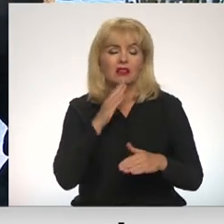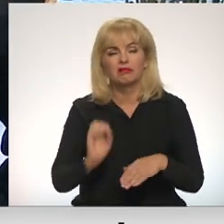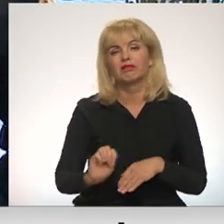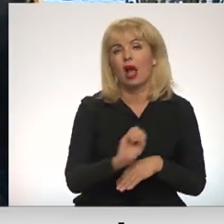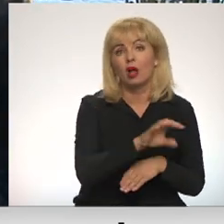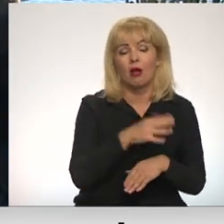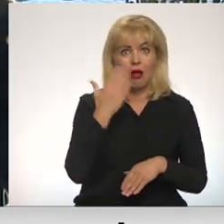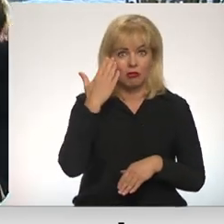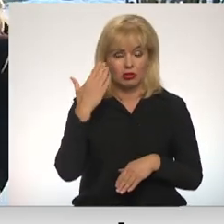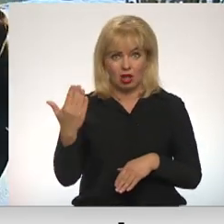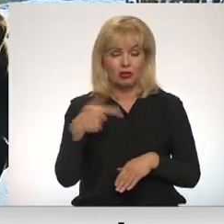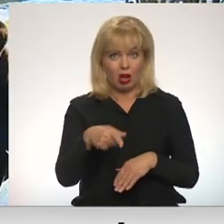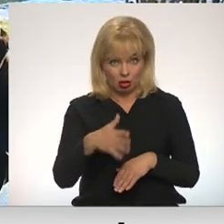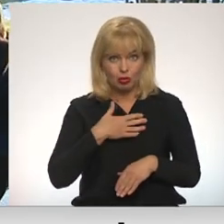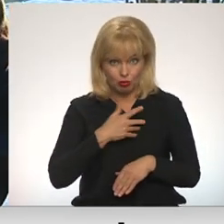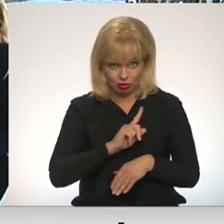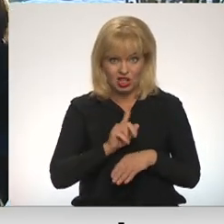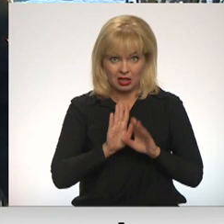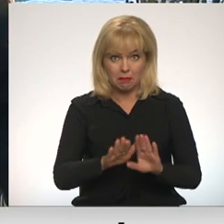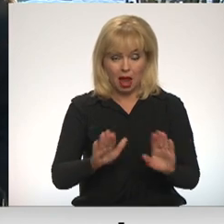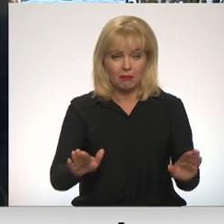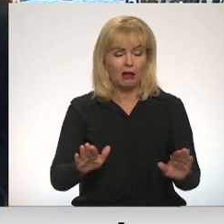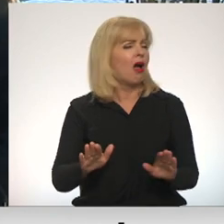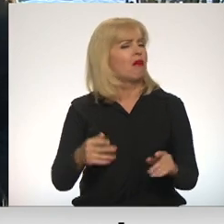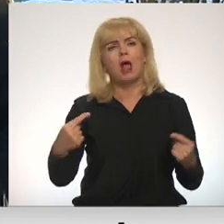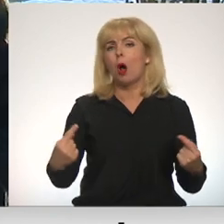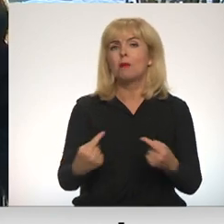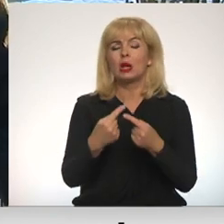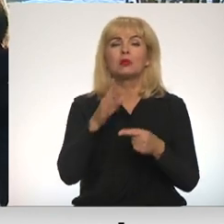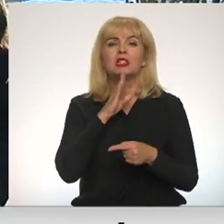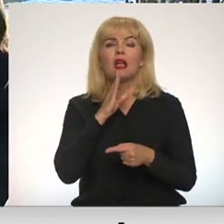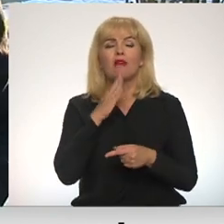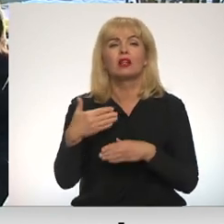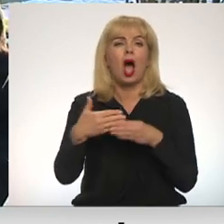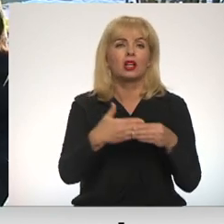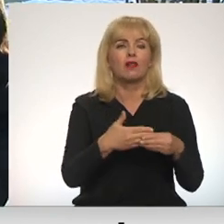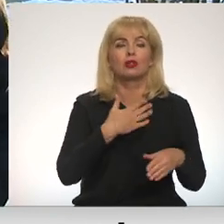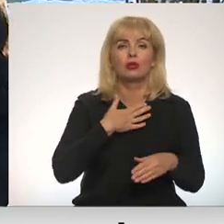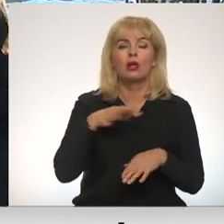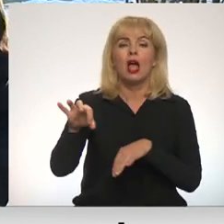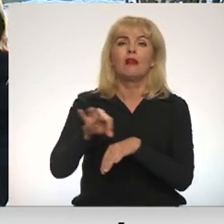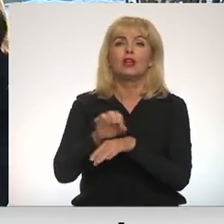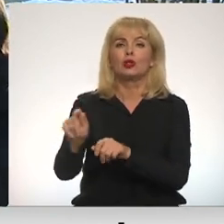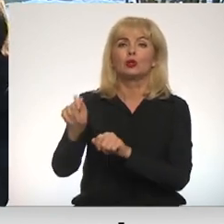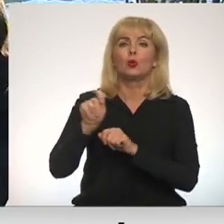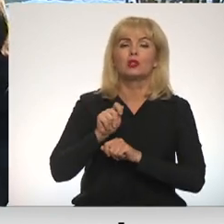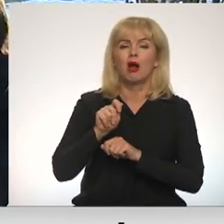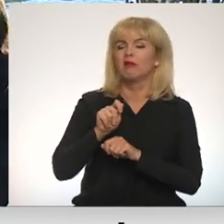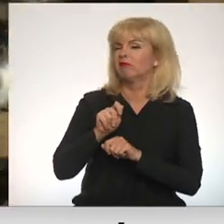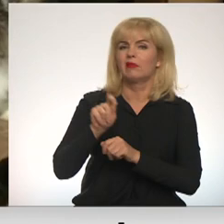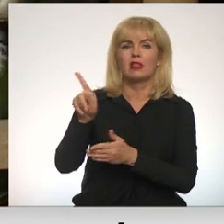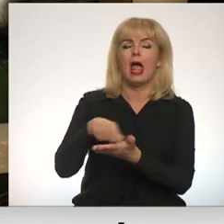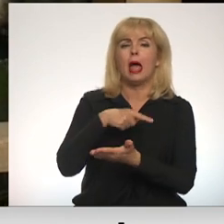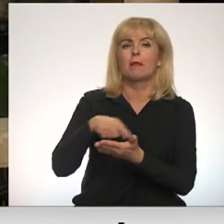Es nezināju, ka suns ir mēbele, bet neiederējās. Bija sieviete, kas atveda savu suni, jo vīrs uzdāvināja nepareizo suni, neieiet rokas